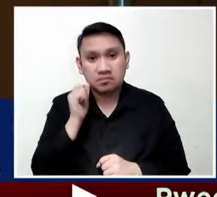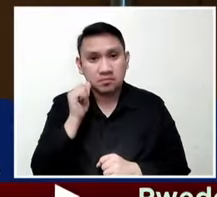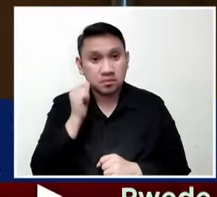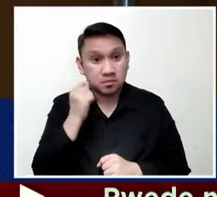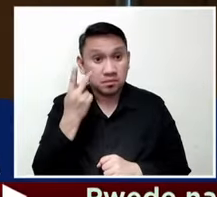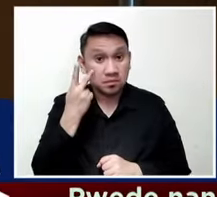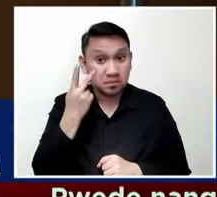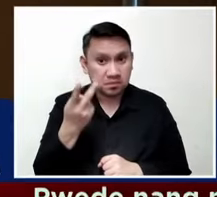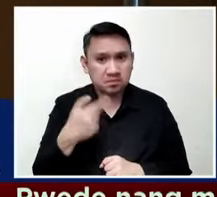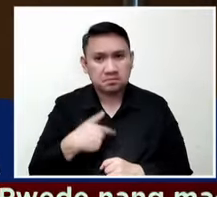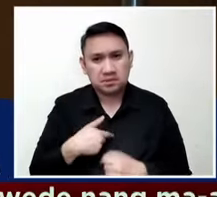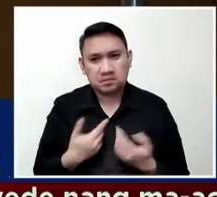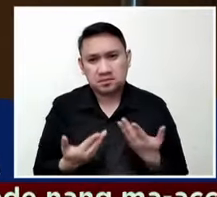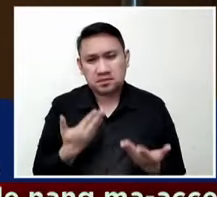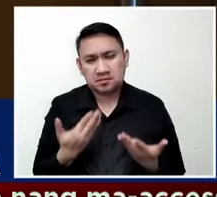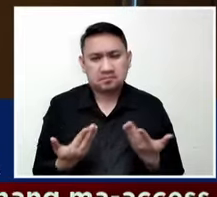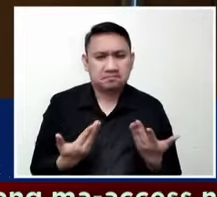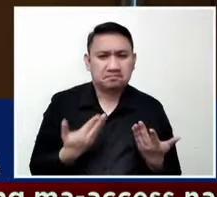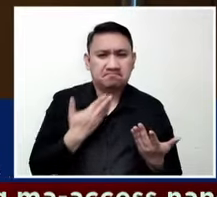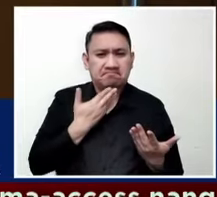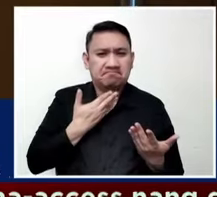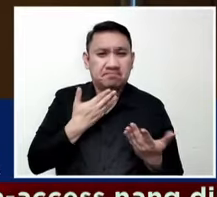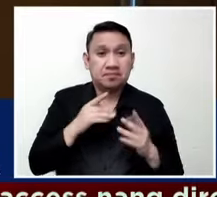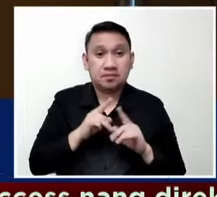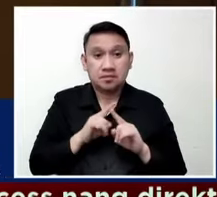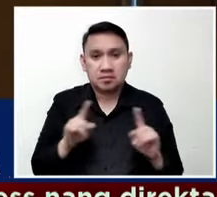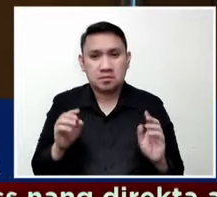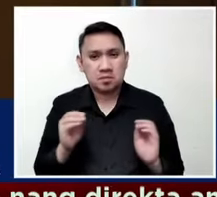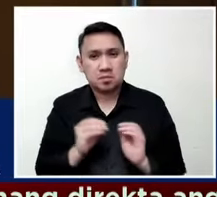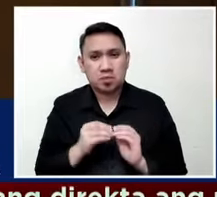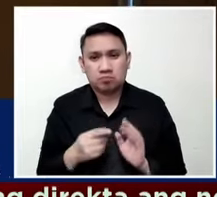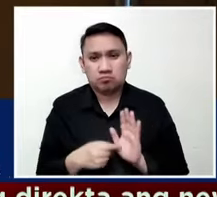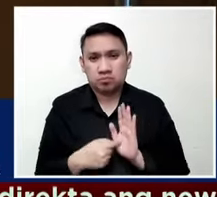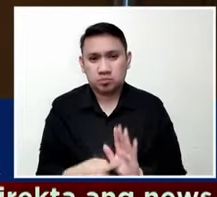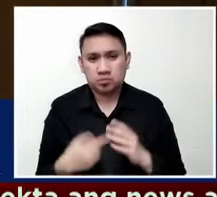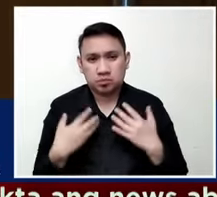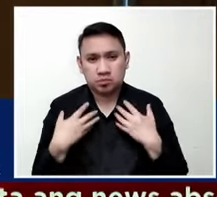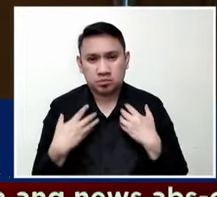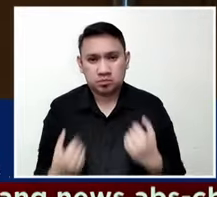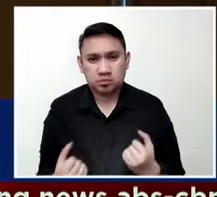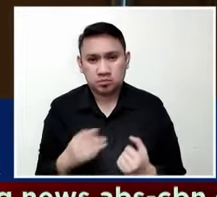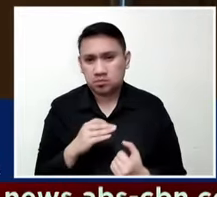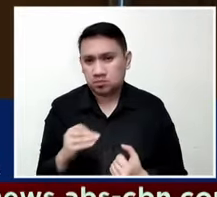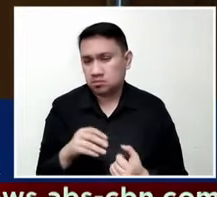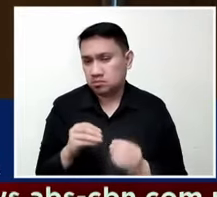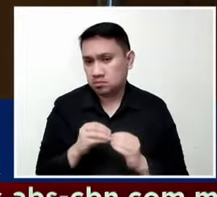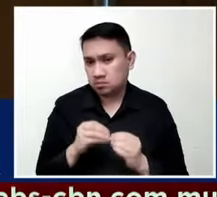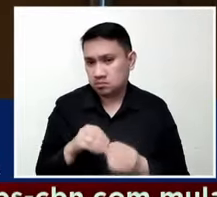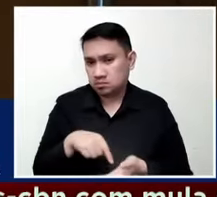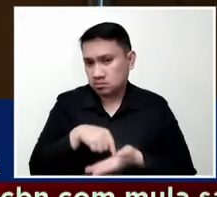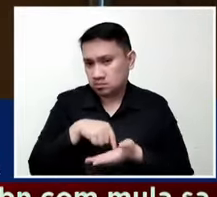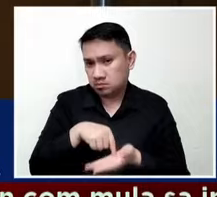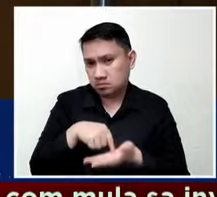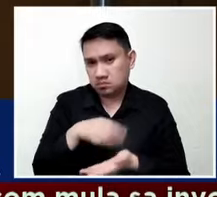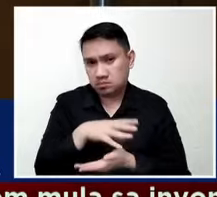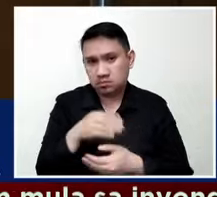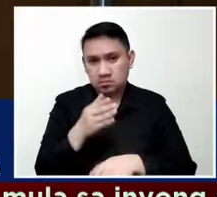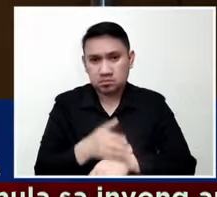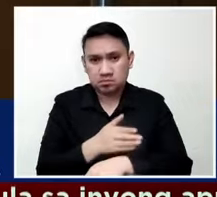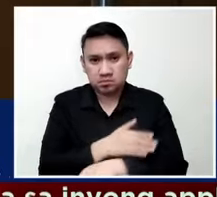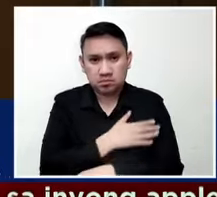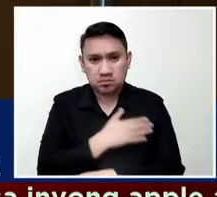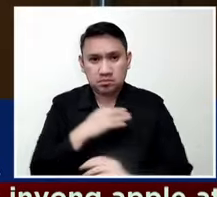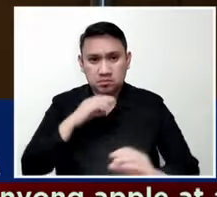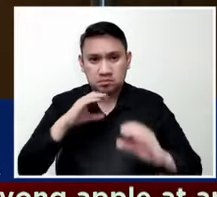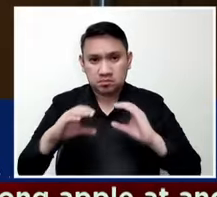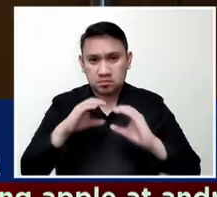sweet Trisha, but now I will be more fierce. I will improve my passarella, and I am working towards on improving my communication